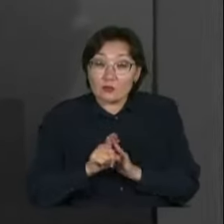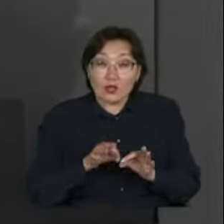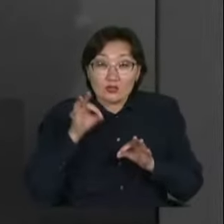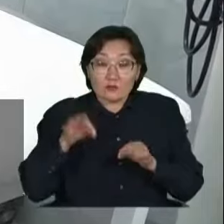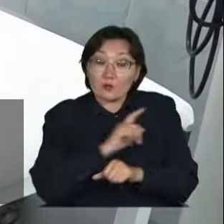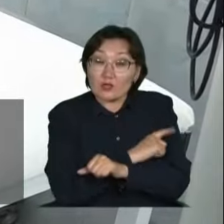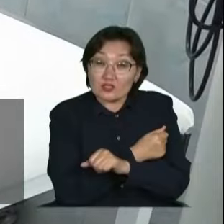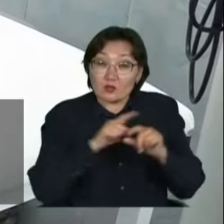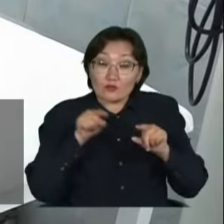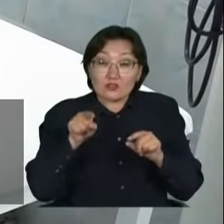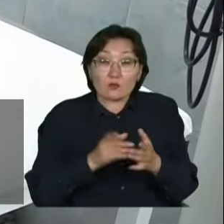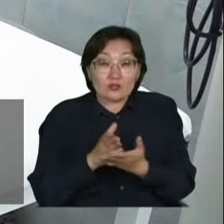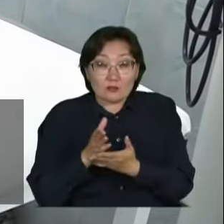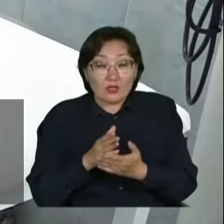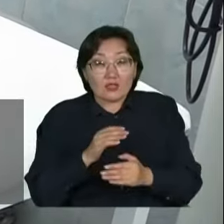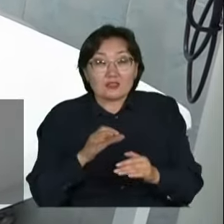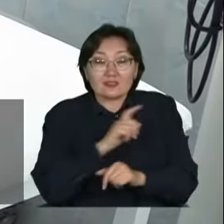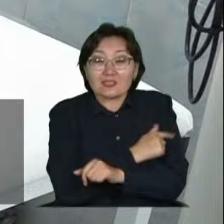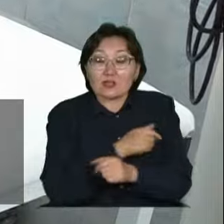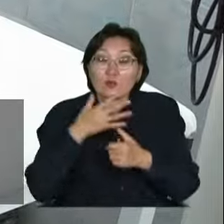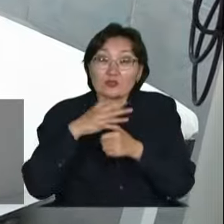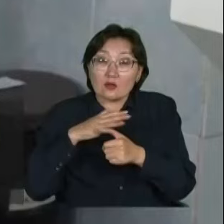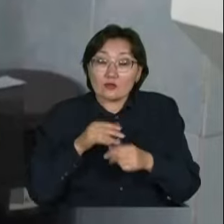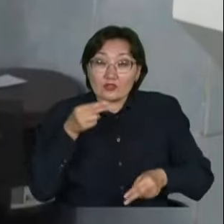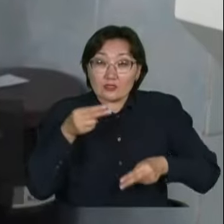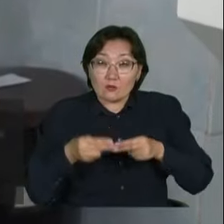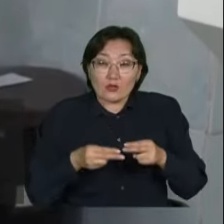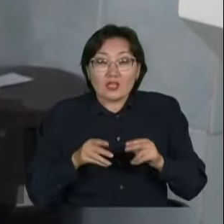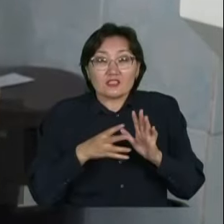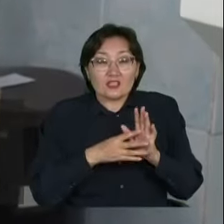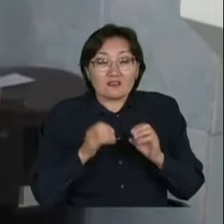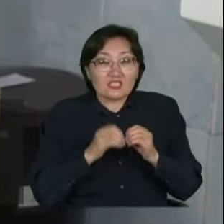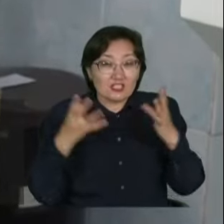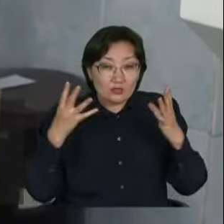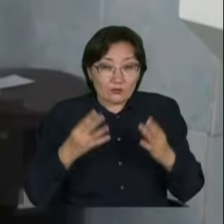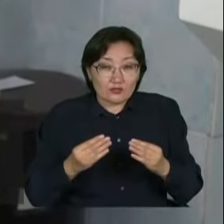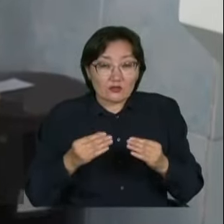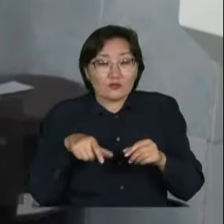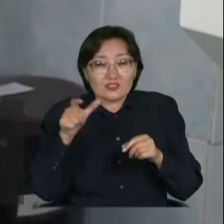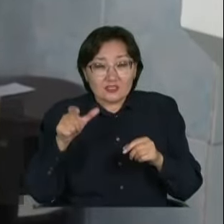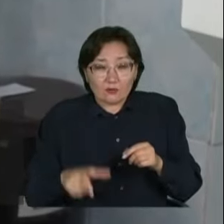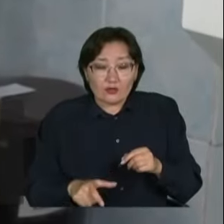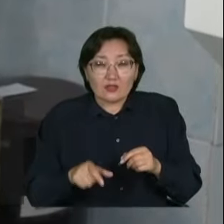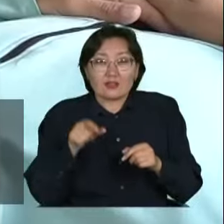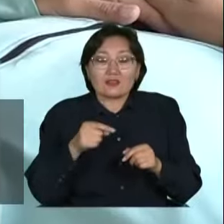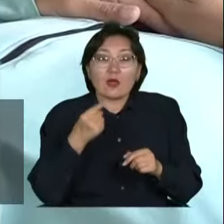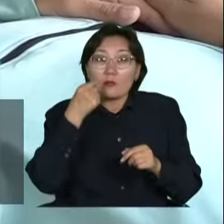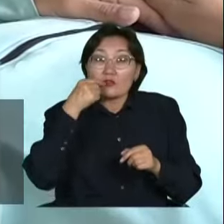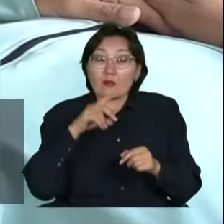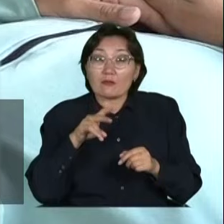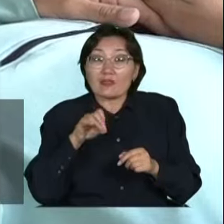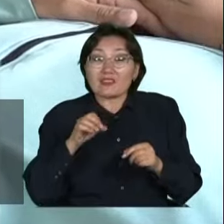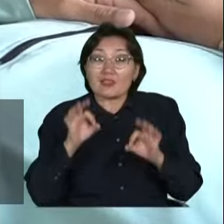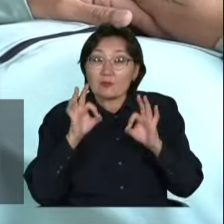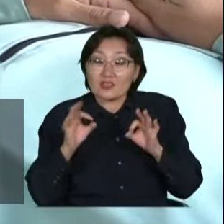областной больнице. Там она служила в санавиации, оперировала по 9-10 человек, удаляла им нёбные миндалины. А сейчас под